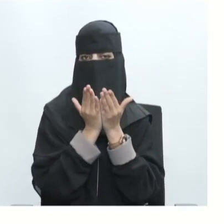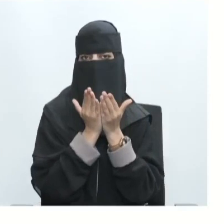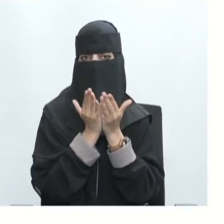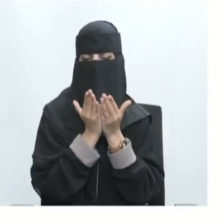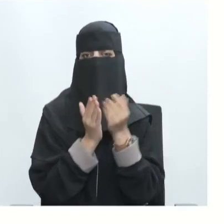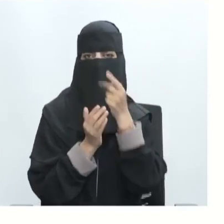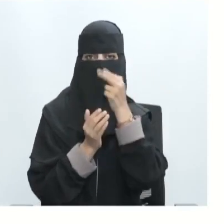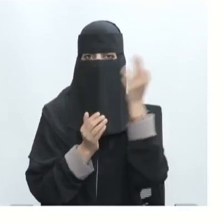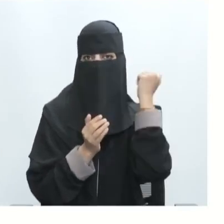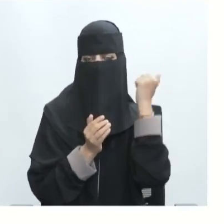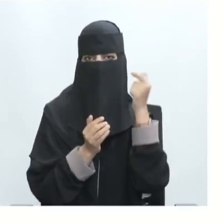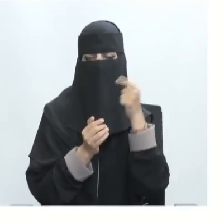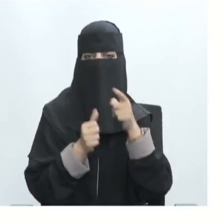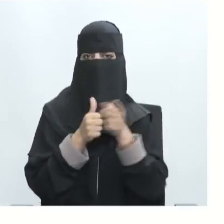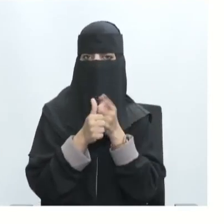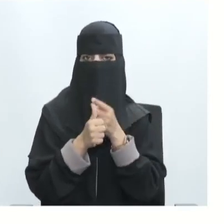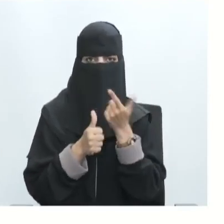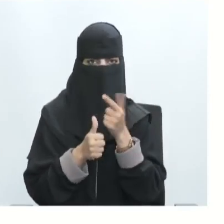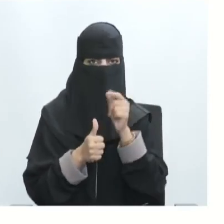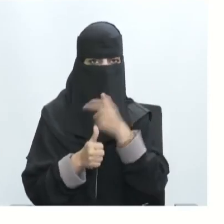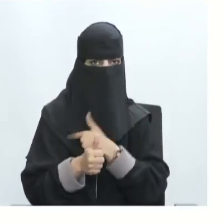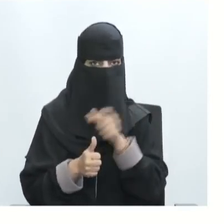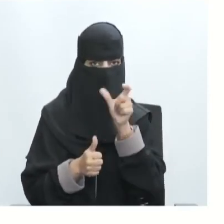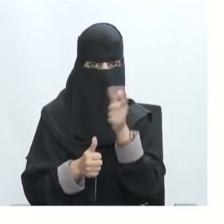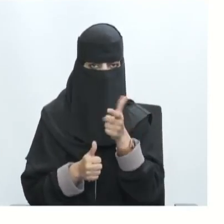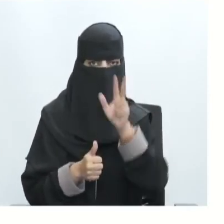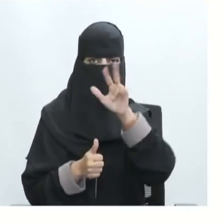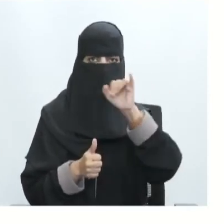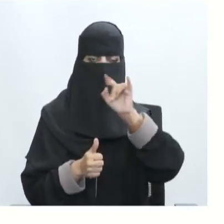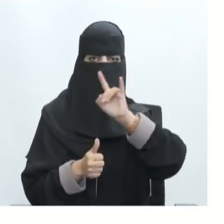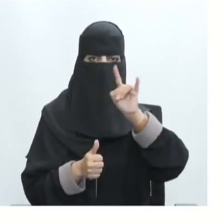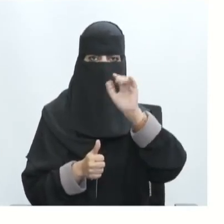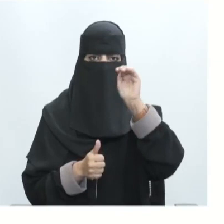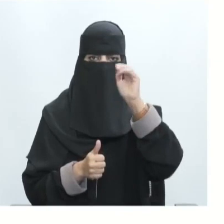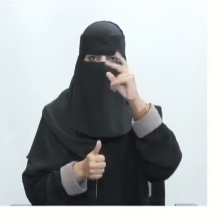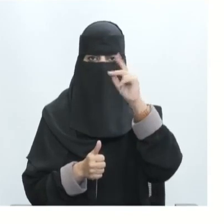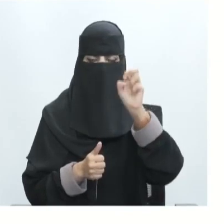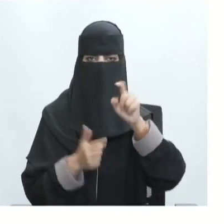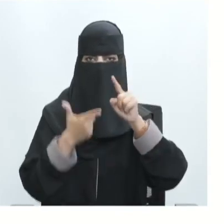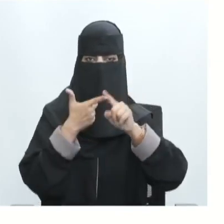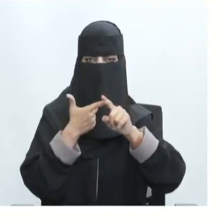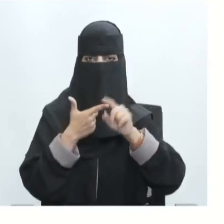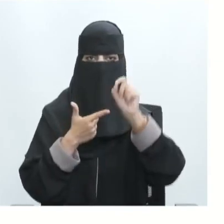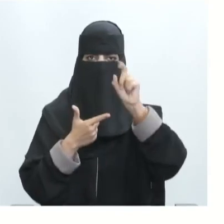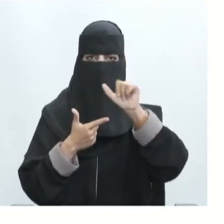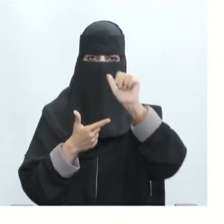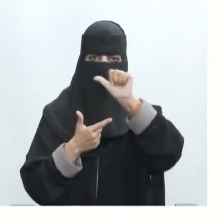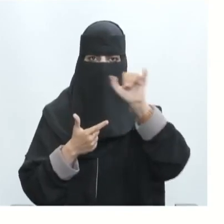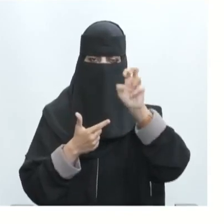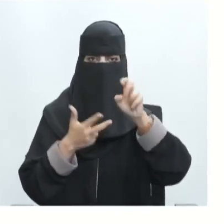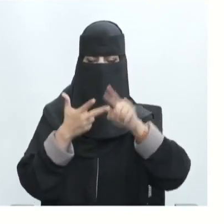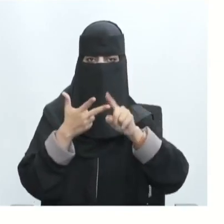وقلنا اولا الملاحظه ثانيا الفرضيه ثالثا التجريب